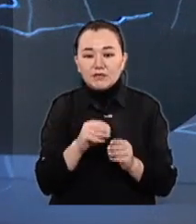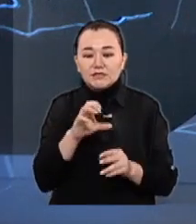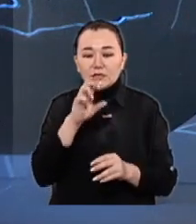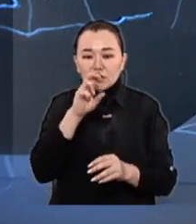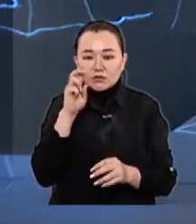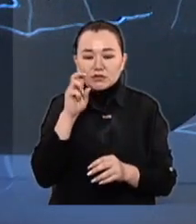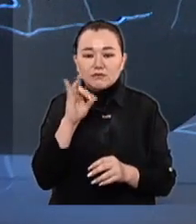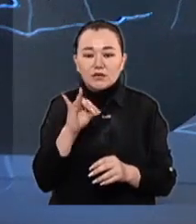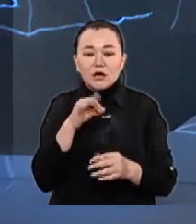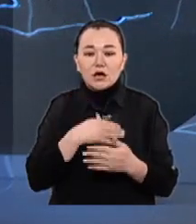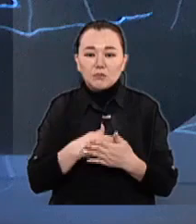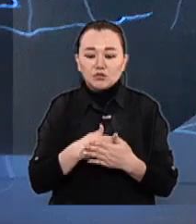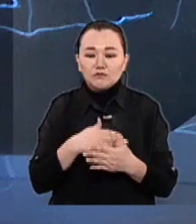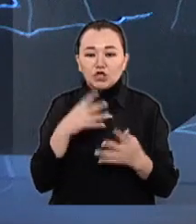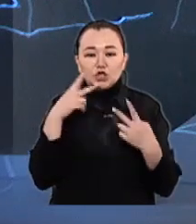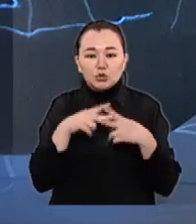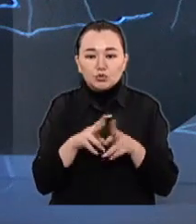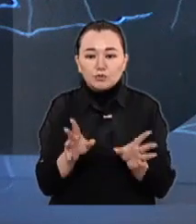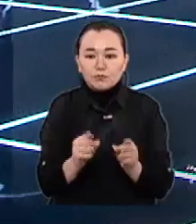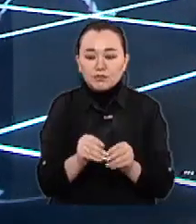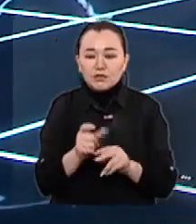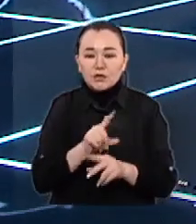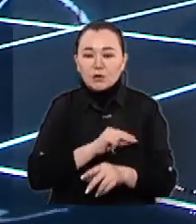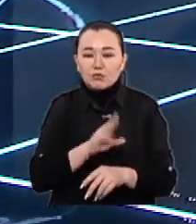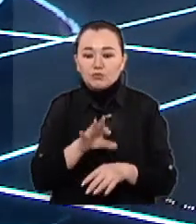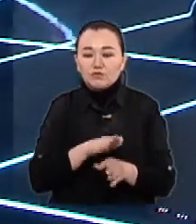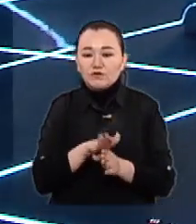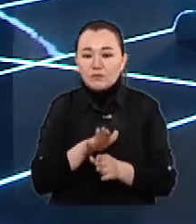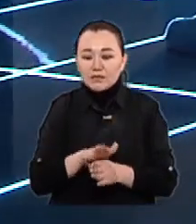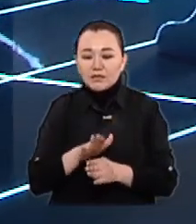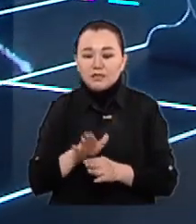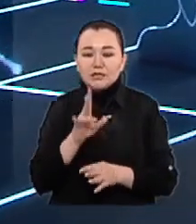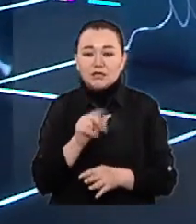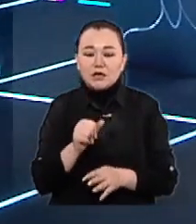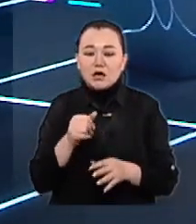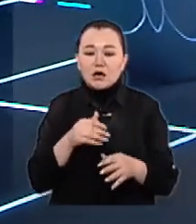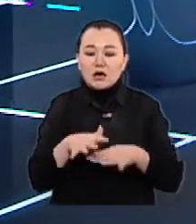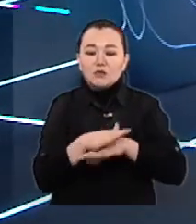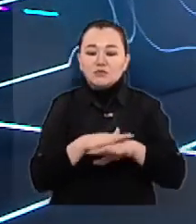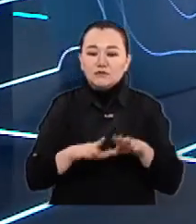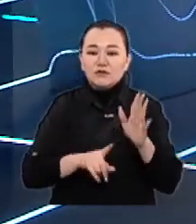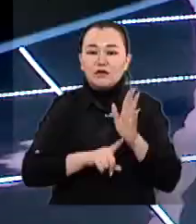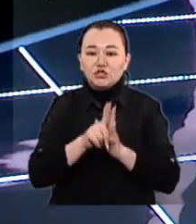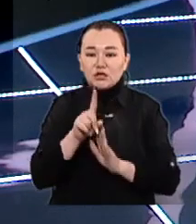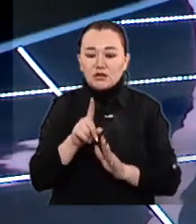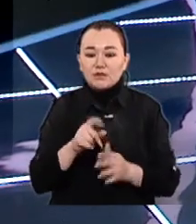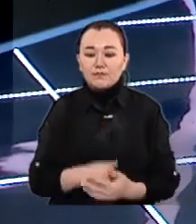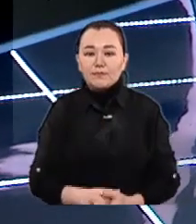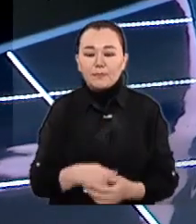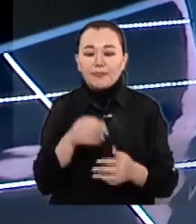с государственными и общественными институтами это работа будет осуществляться на общественных началах